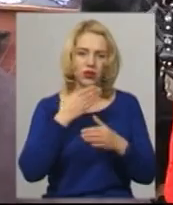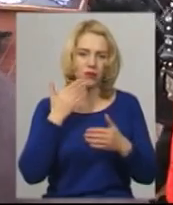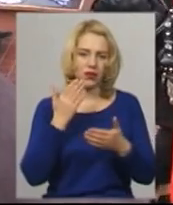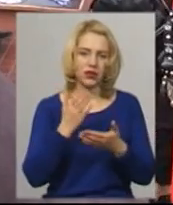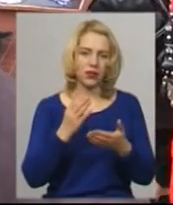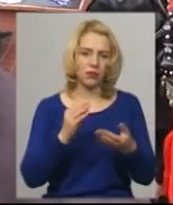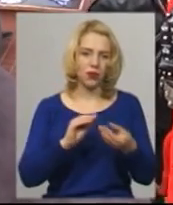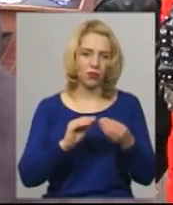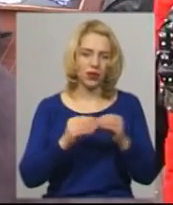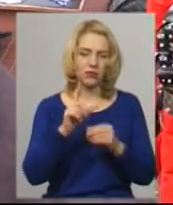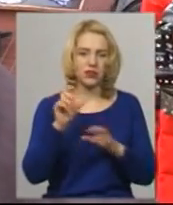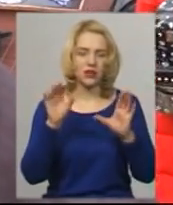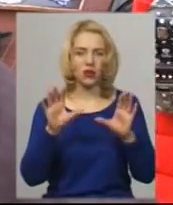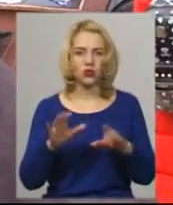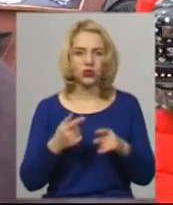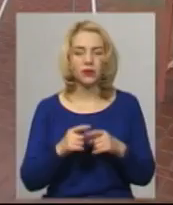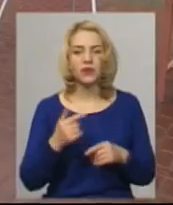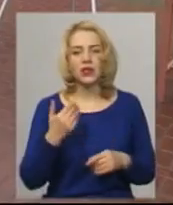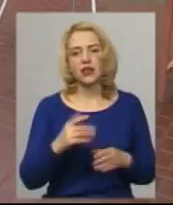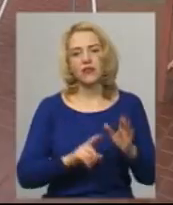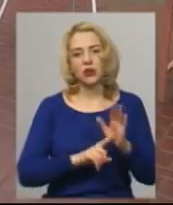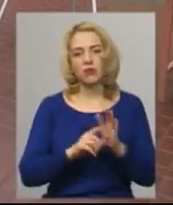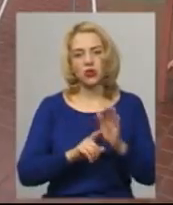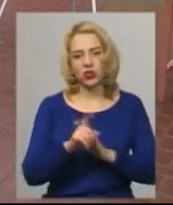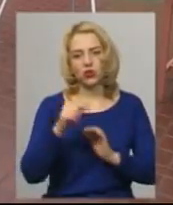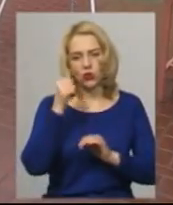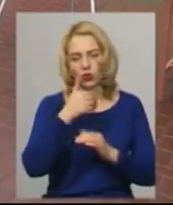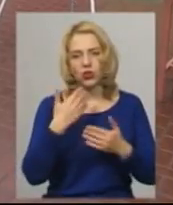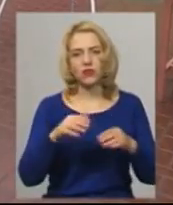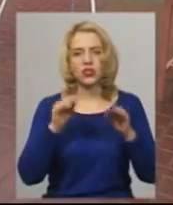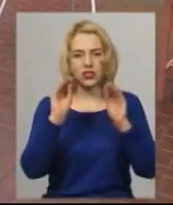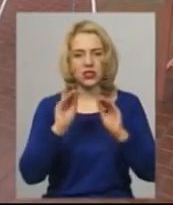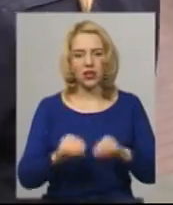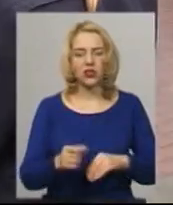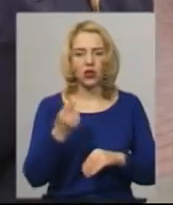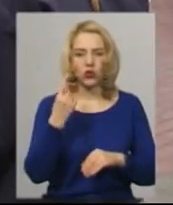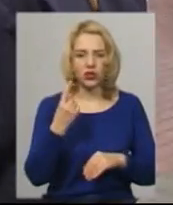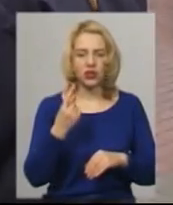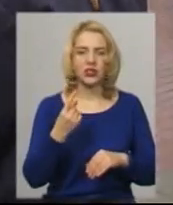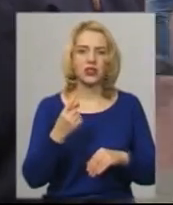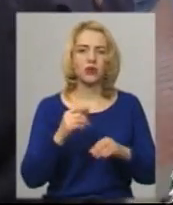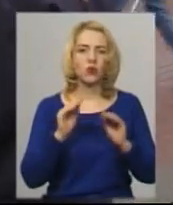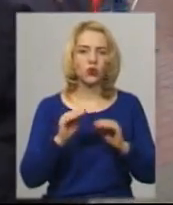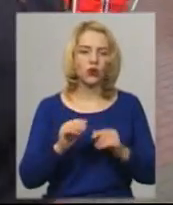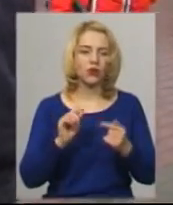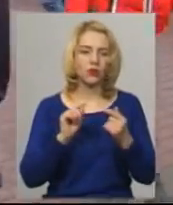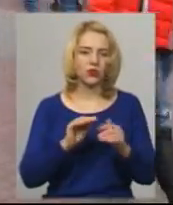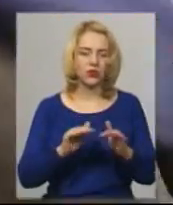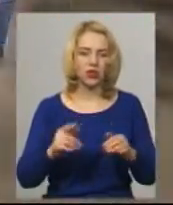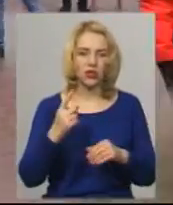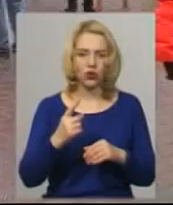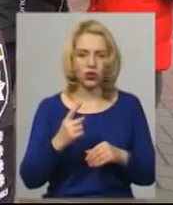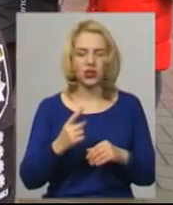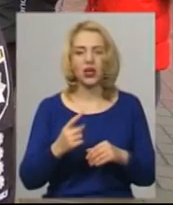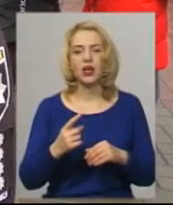законом. За її словами, з початку року службою складено 11 адмінпротоколів домашнє насилля відносно дітей та один адмінпротокол домашнє насилля дитини